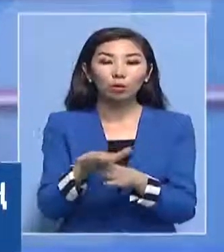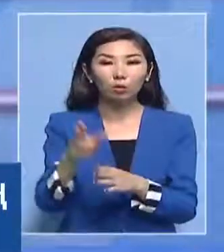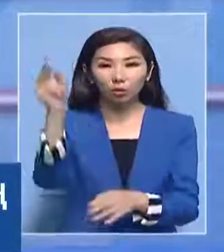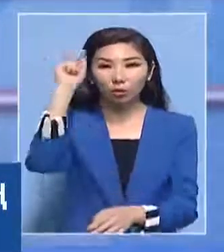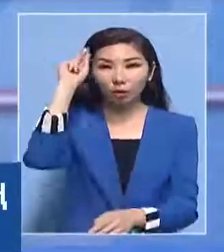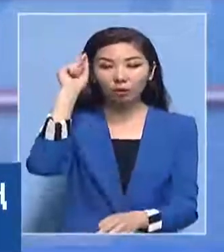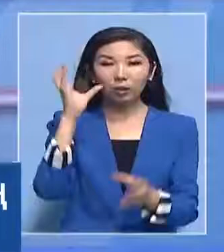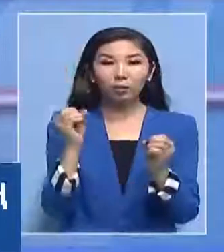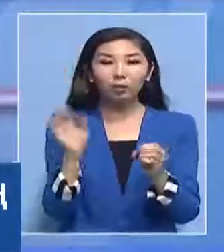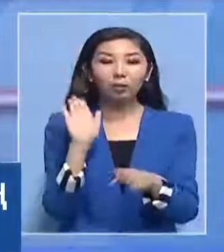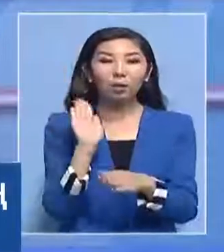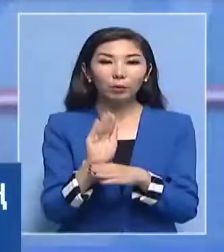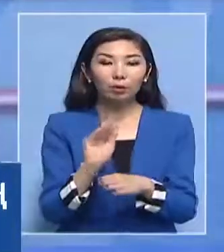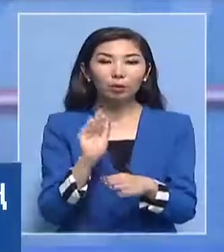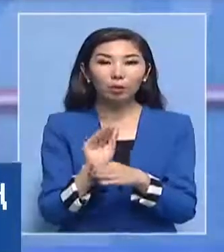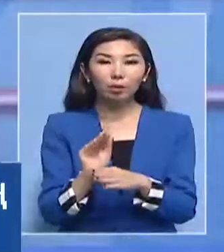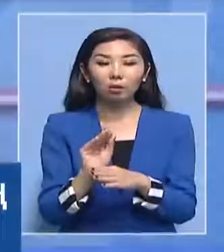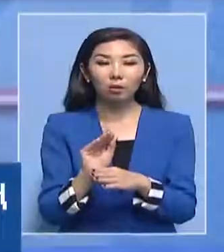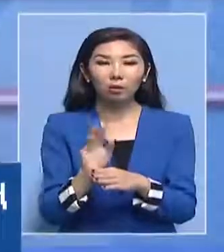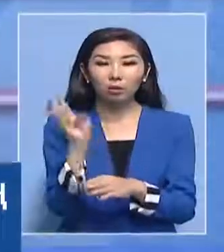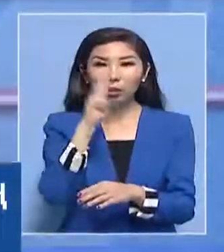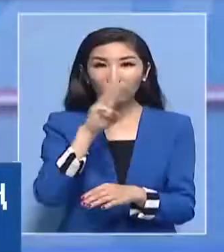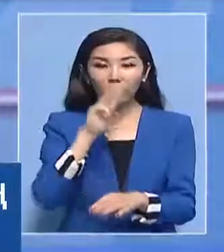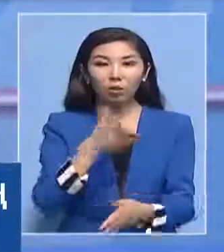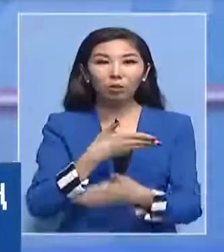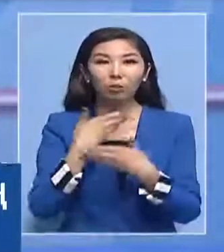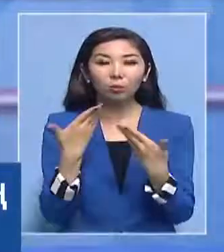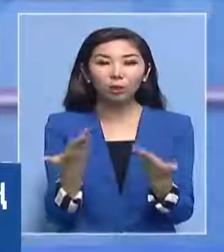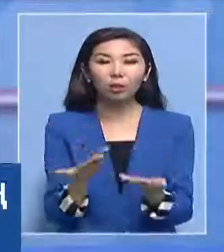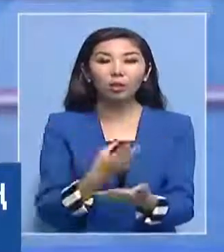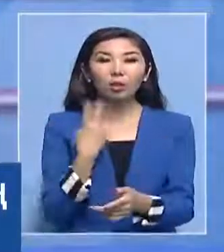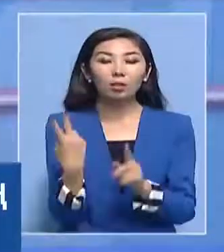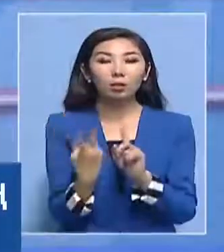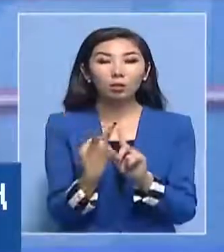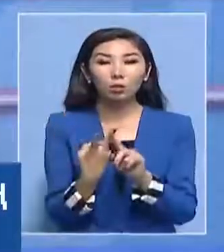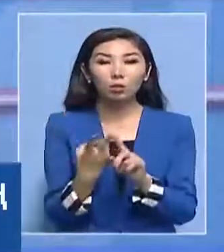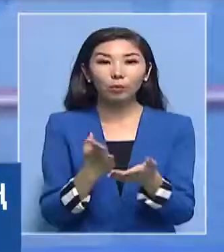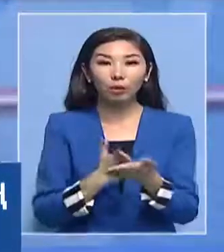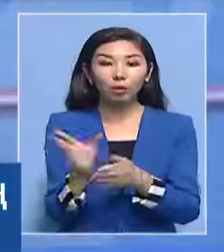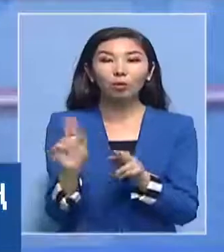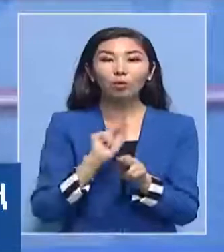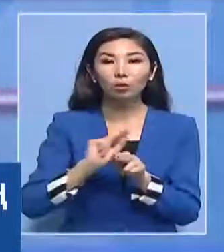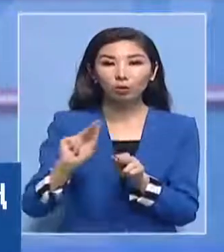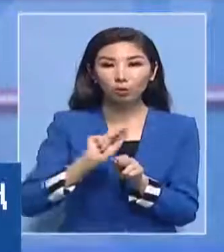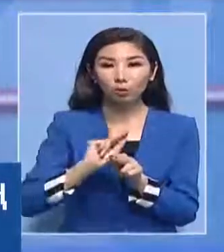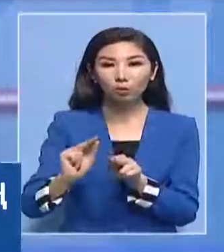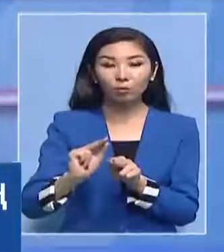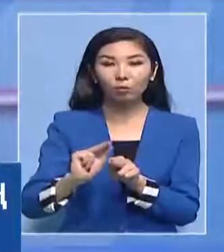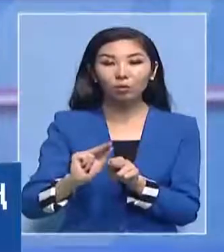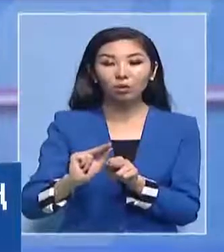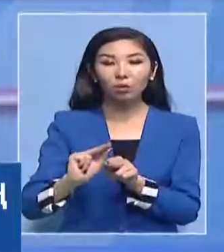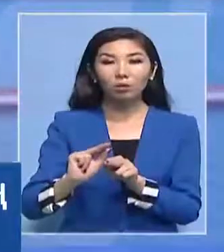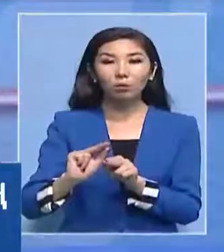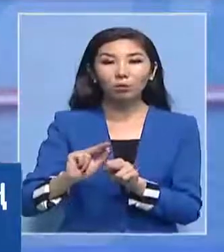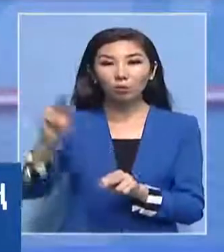оқталады, тағы басқа оған жалақы бере алмайды. Соны сондай сұрақтар шешу керек. Екіншіден оларды үйрету керек. Да? Олар үйрету үшін